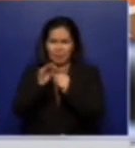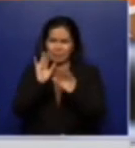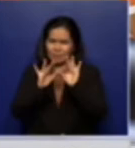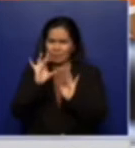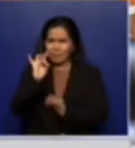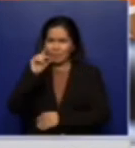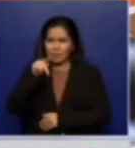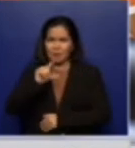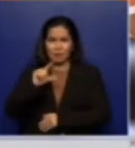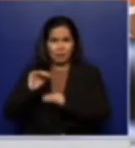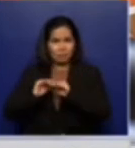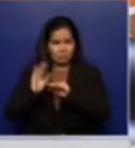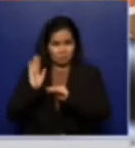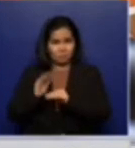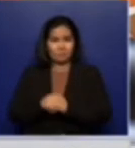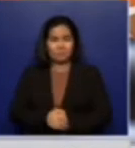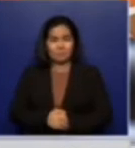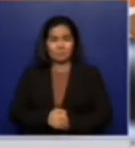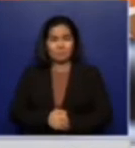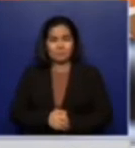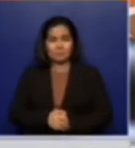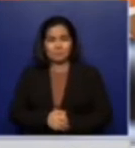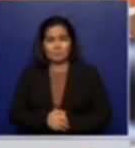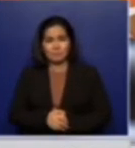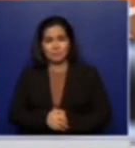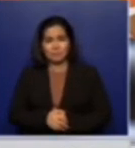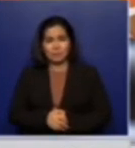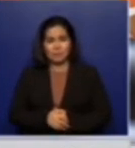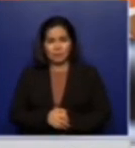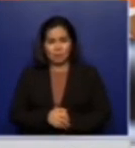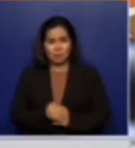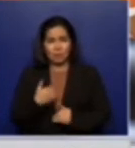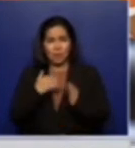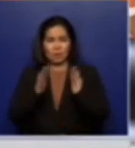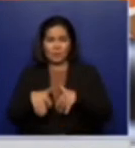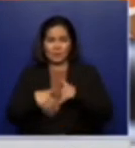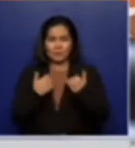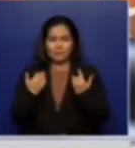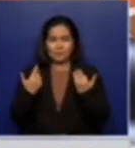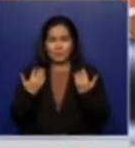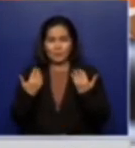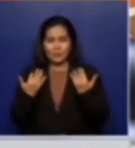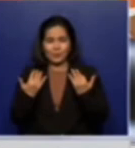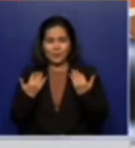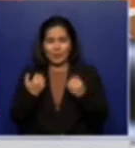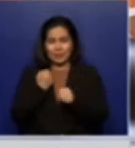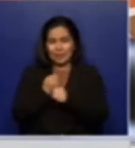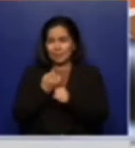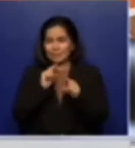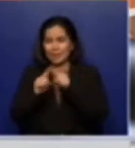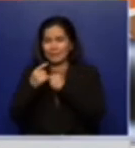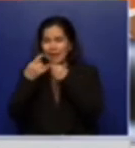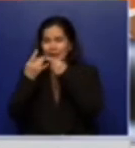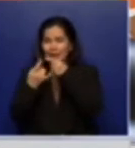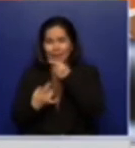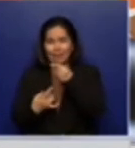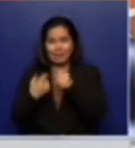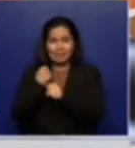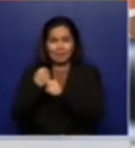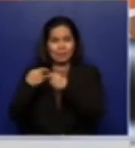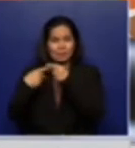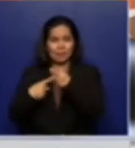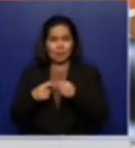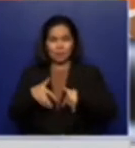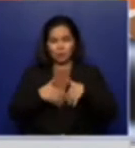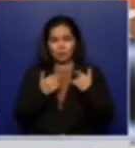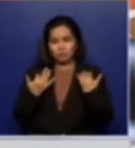าล้านผมก็เห็นว่าพี่น้องประชาชนก็รออยู่จะทำนู่นทำนี่ทำบ่อทำสระใหญ่สระเล็กอะ